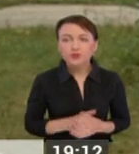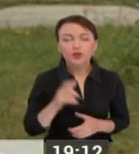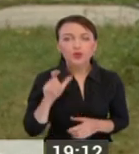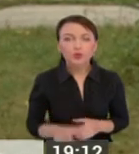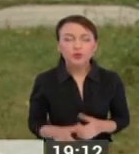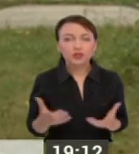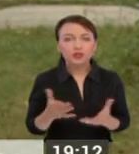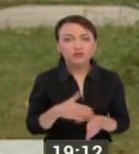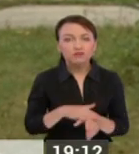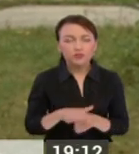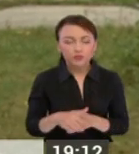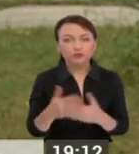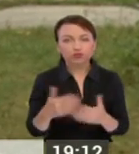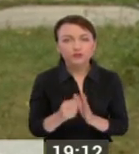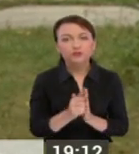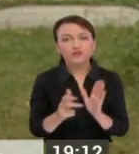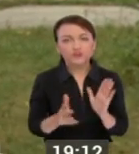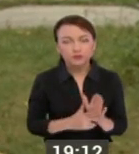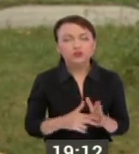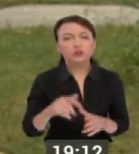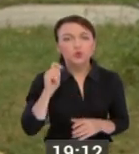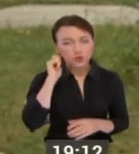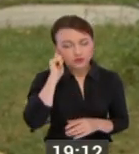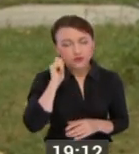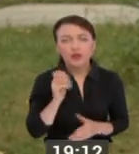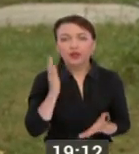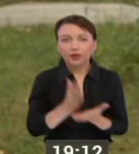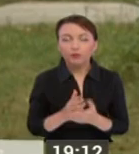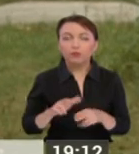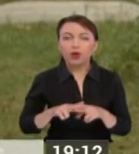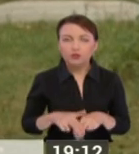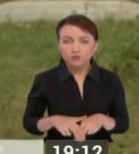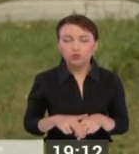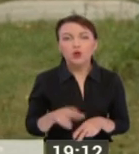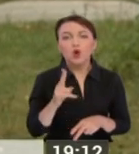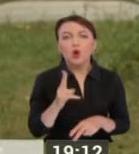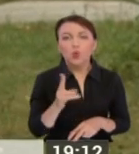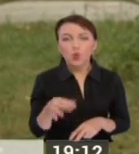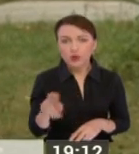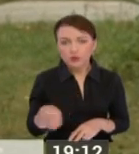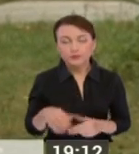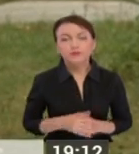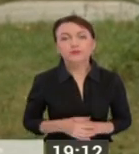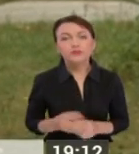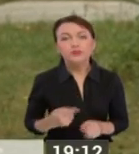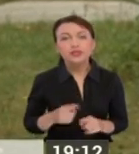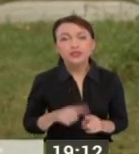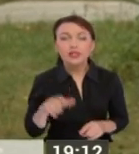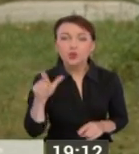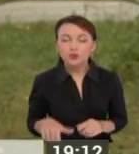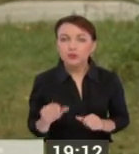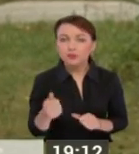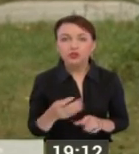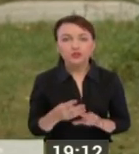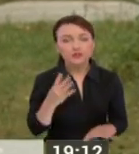людина, якій виповнилося вже 18 років, яка має паспорт, код. Ця людина, перш за